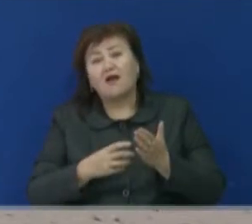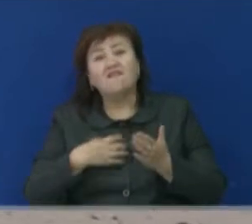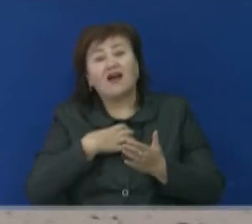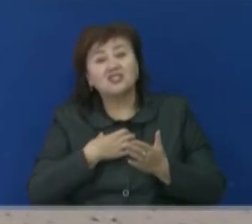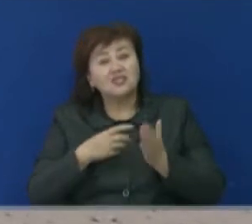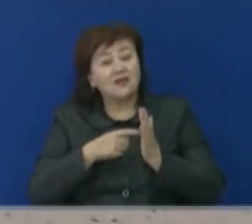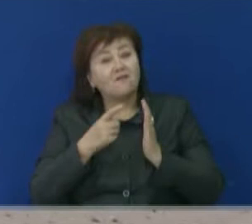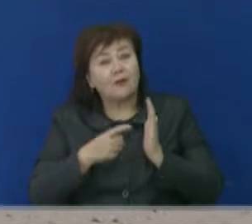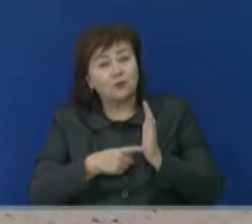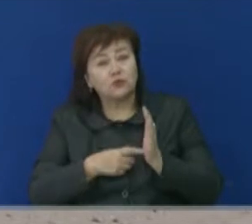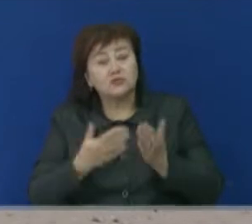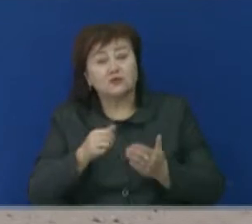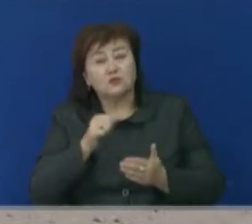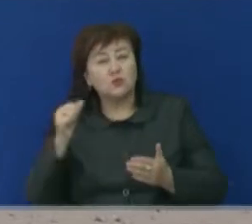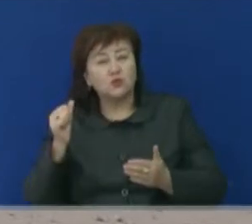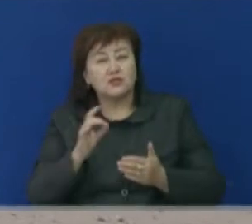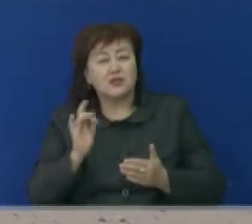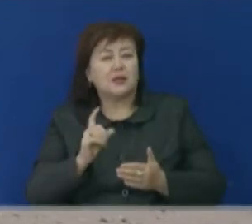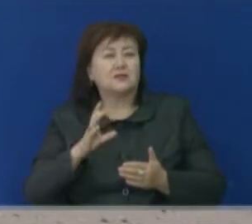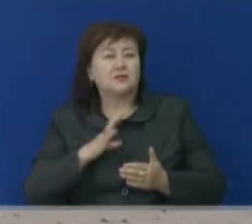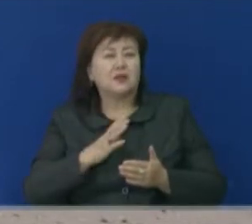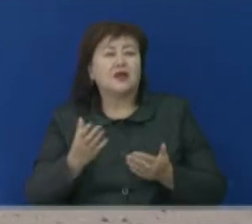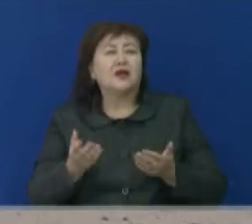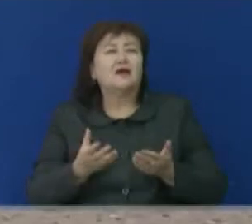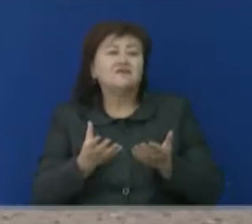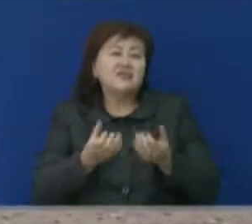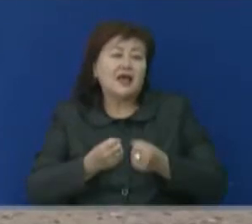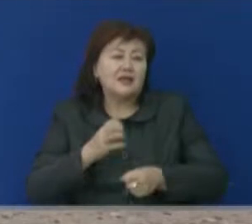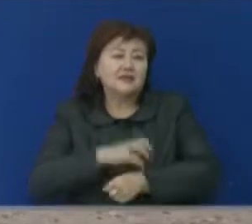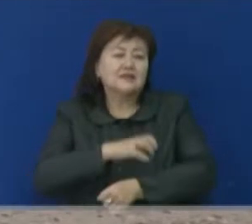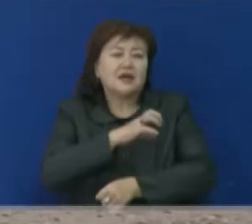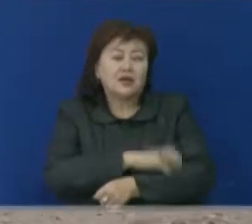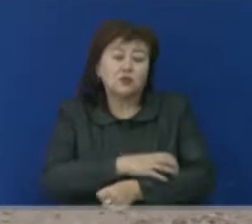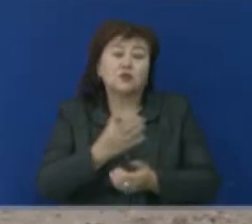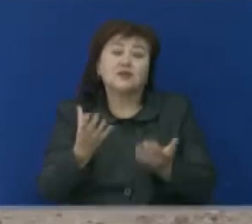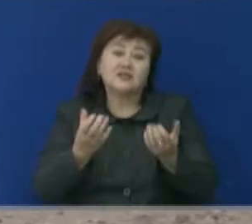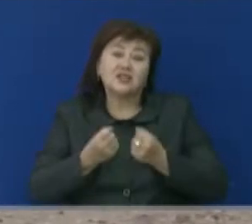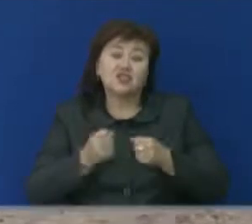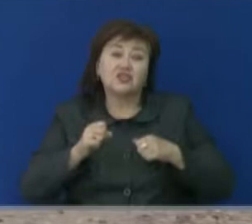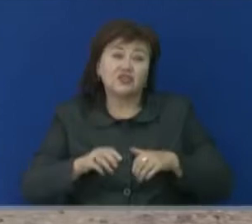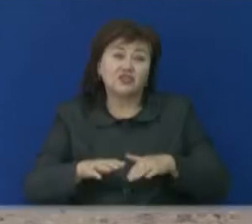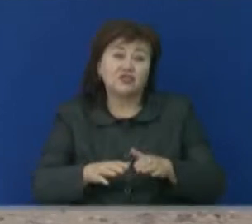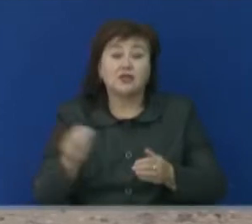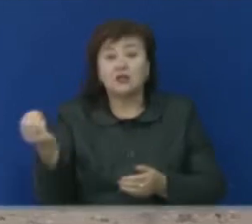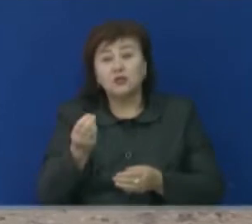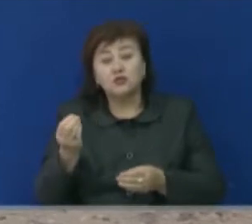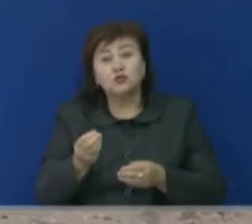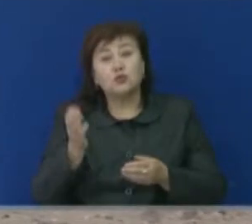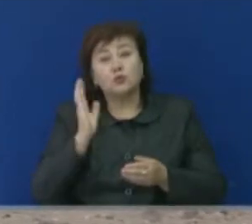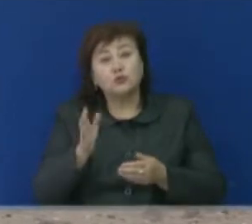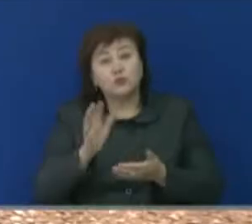жылы өткізілген кездесулер барысында бірқатар мәселелер бақылауға алынып, кейбірі шешімін тапса, кейбірі қосымша қарауды қажет